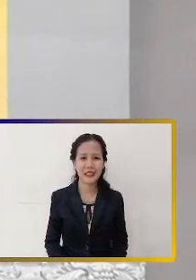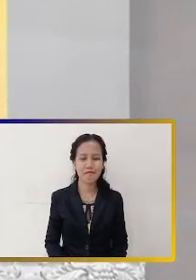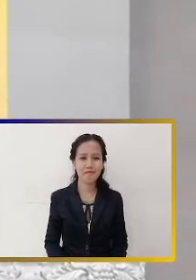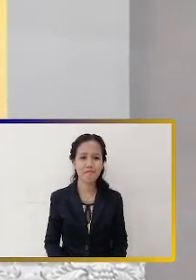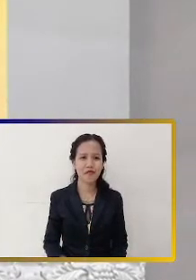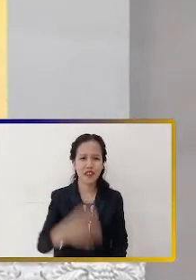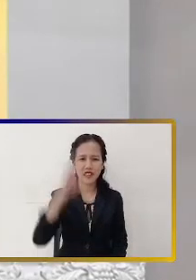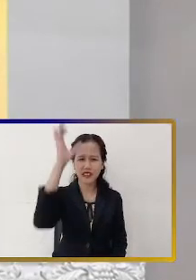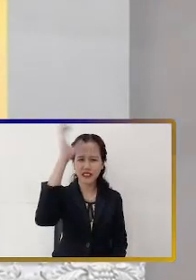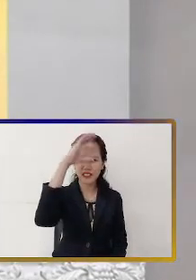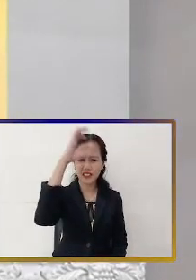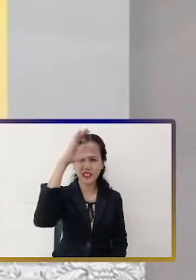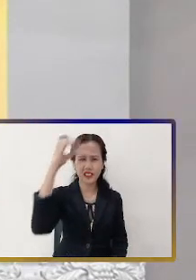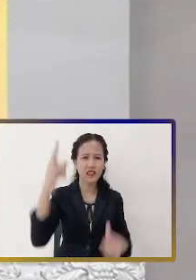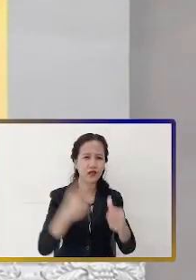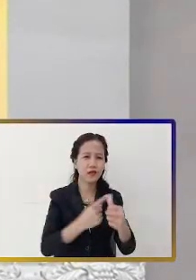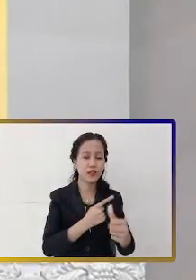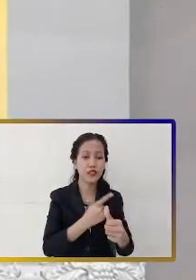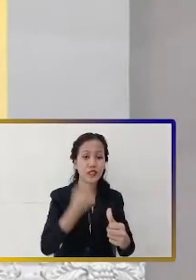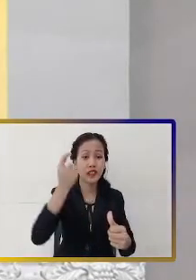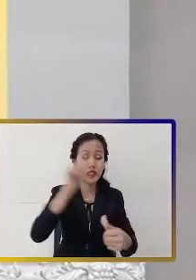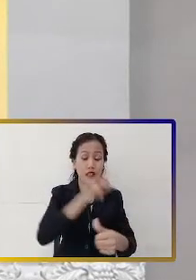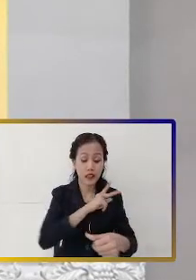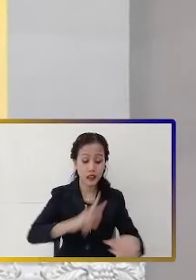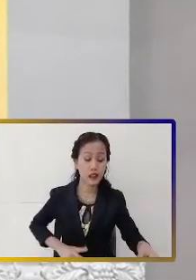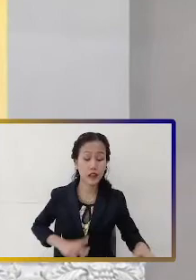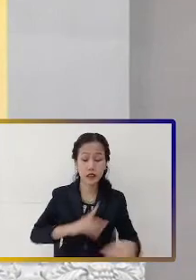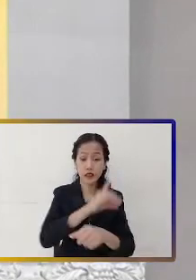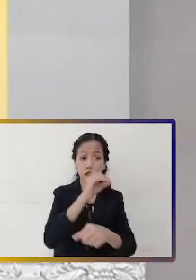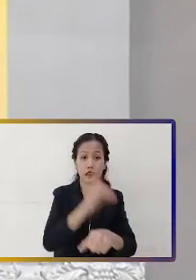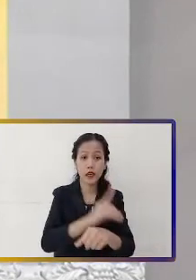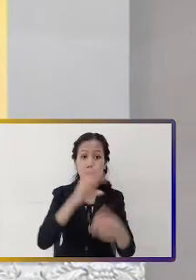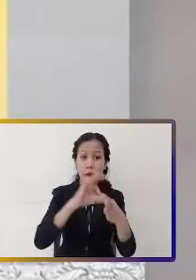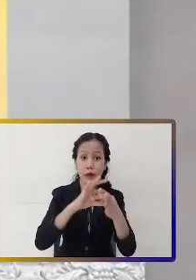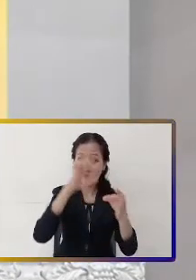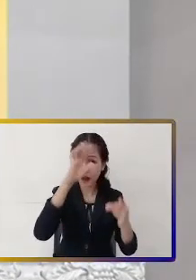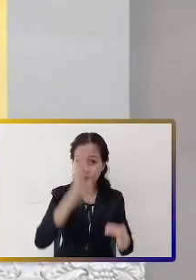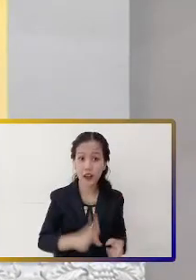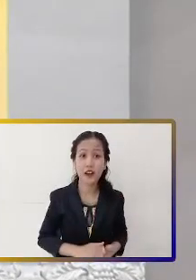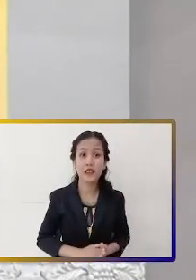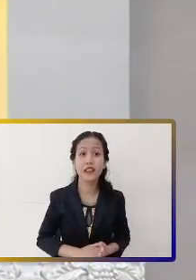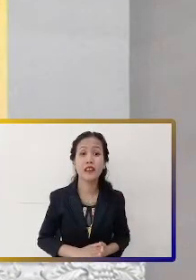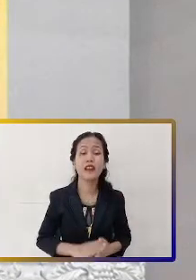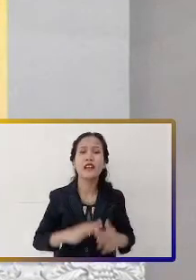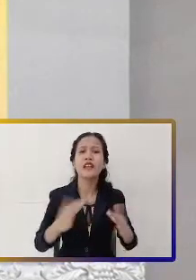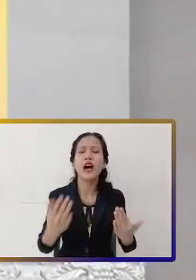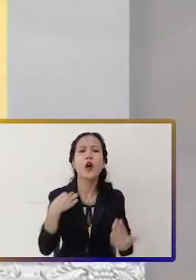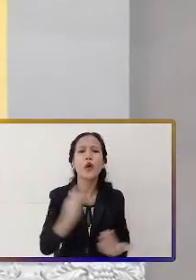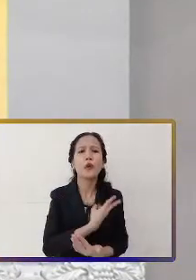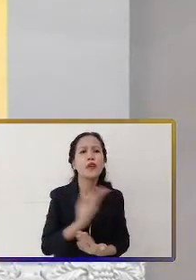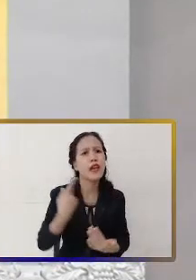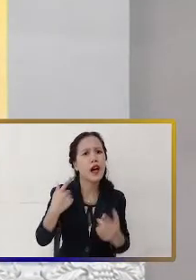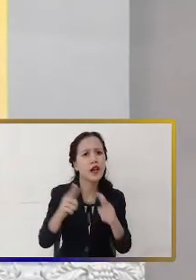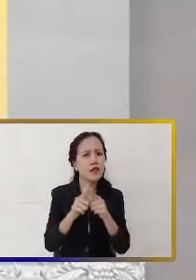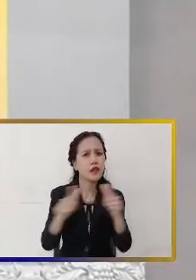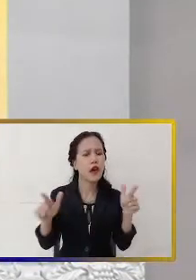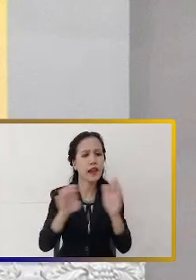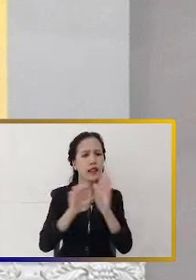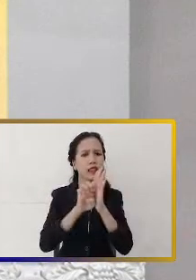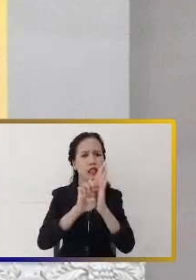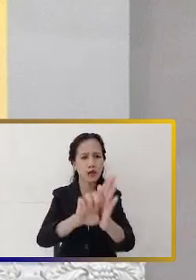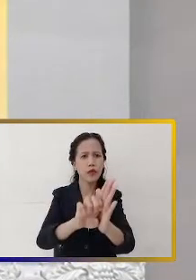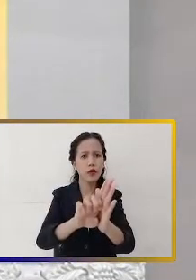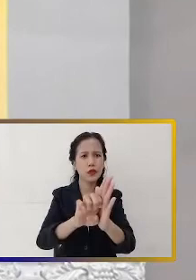Seek ye first the kingdom of God. We have a great example here, the life of Solomon. See? Makikita po